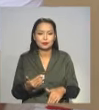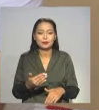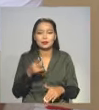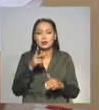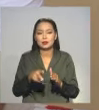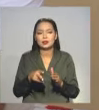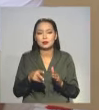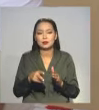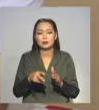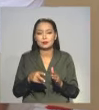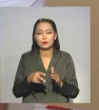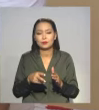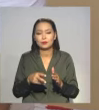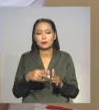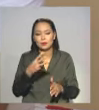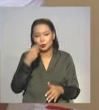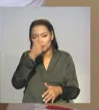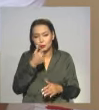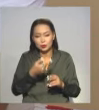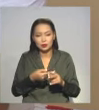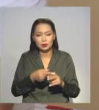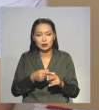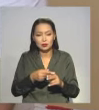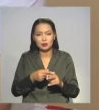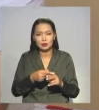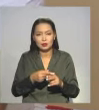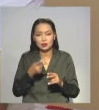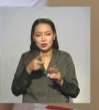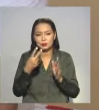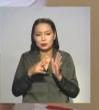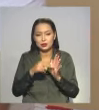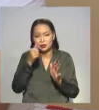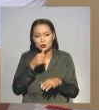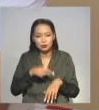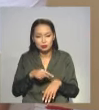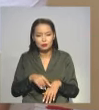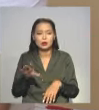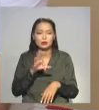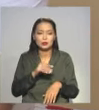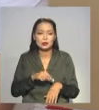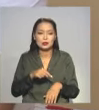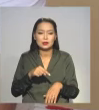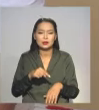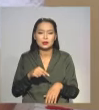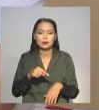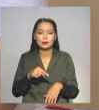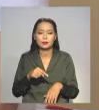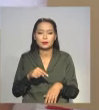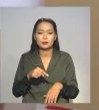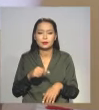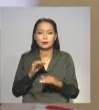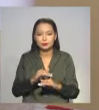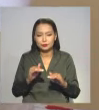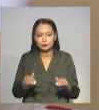2022 жылы бұл ауру барлығын өзімді сезініп, өзіміздің Шымкентте нелерді